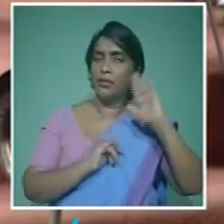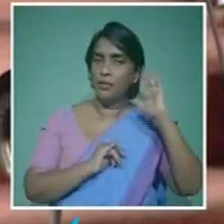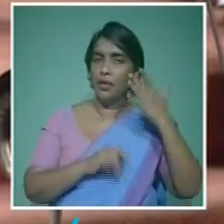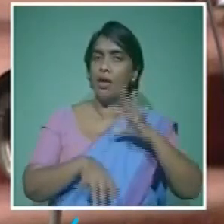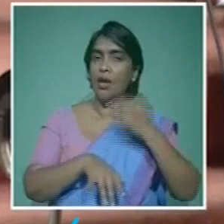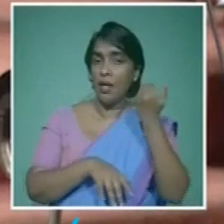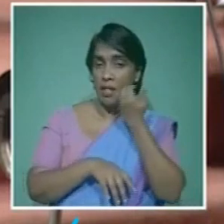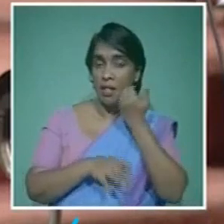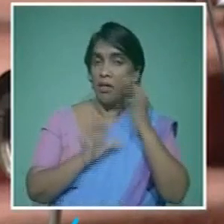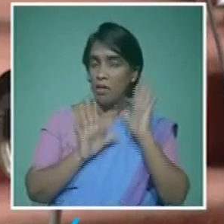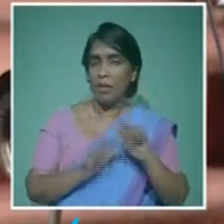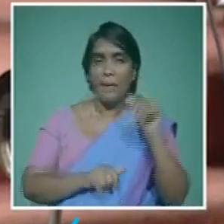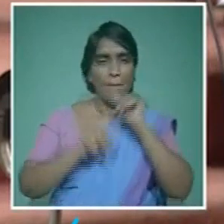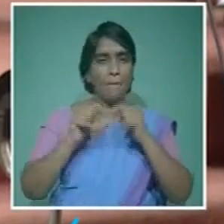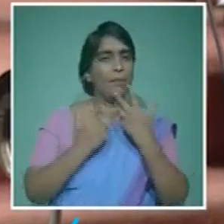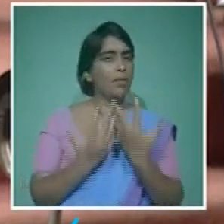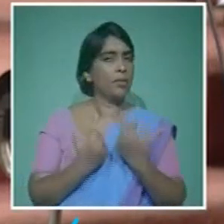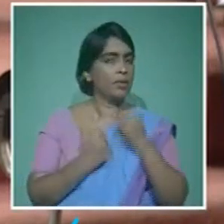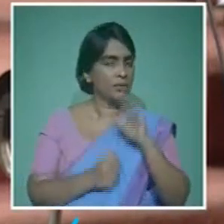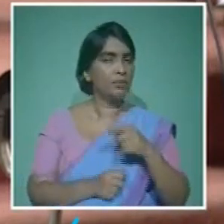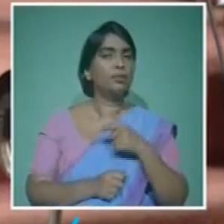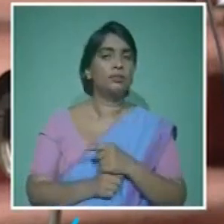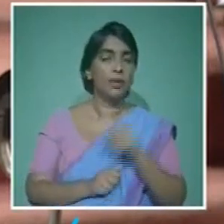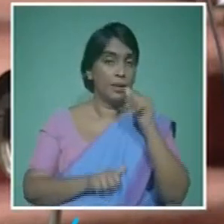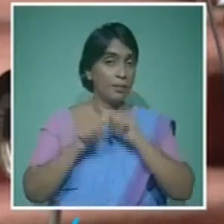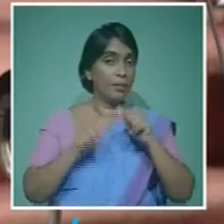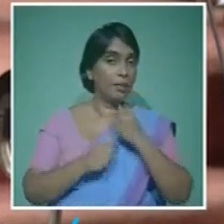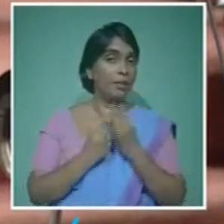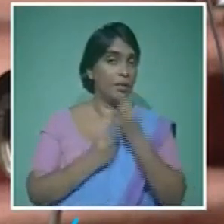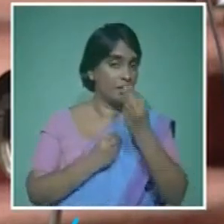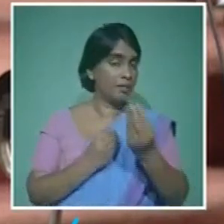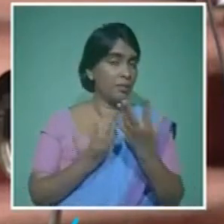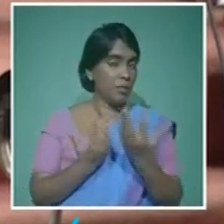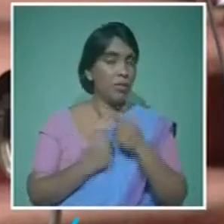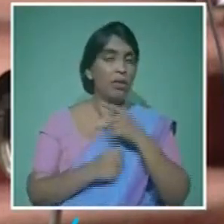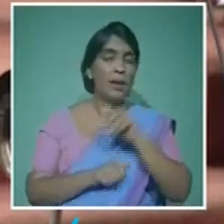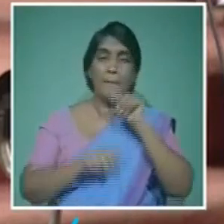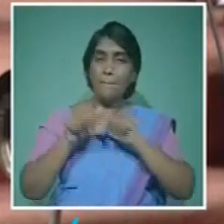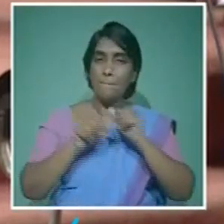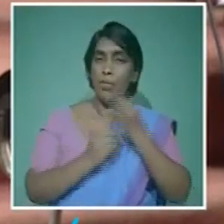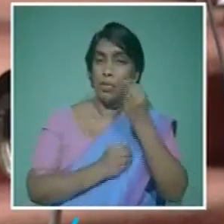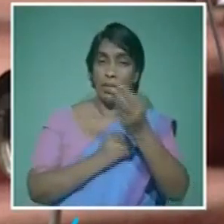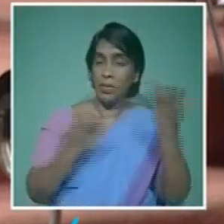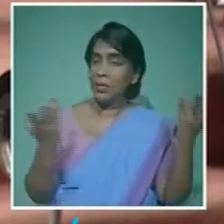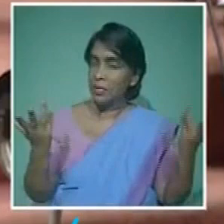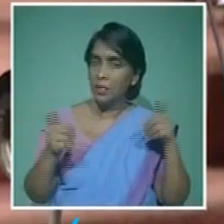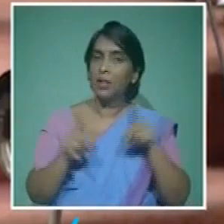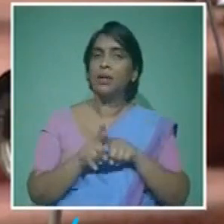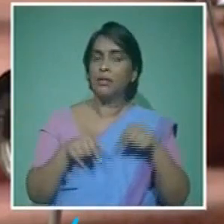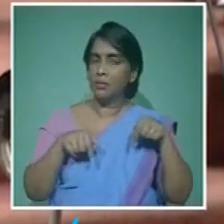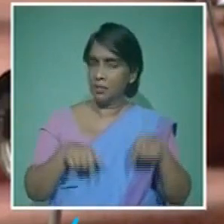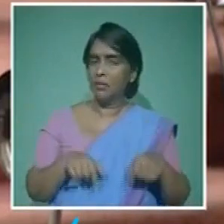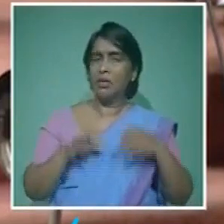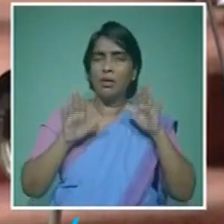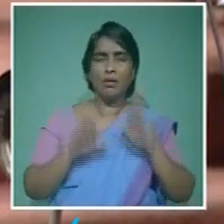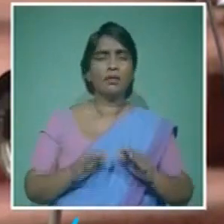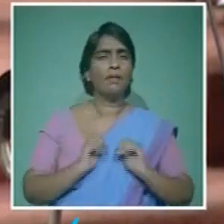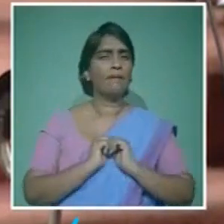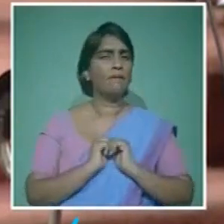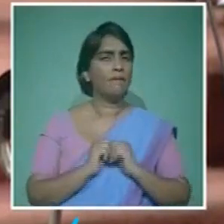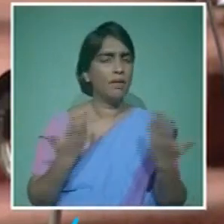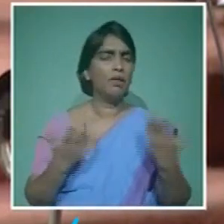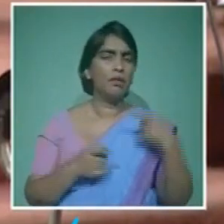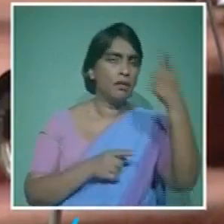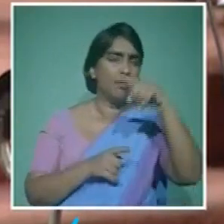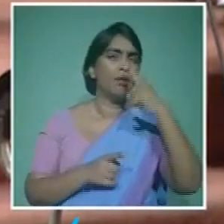இல்லை. இவைகளையாவது அரசாங்கம் தராத பட்சத்தில் நாங்கள் இருந்து இங்கிருந்து என்ன செய்வது என்ற அபிப்பிராயம். அவர்கள்